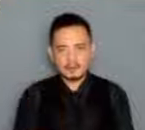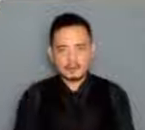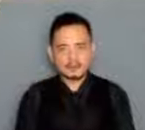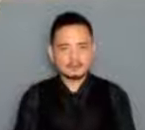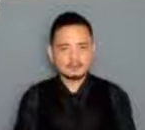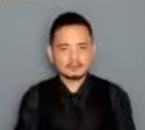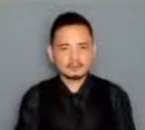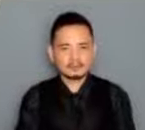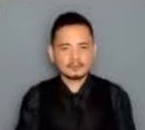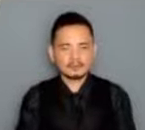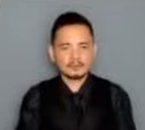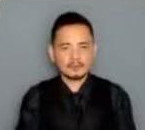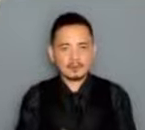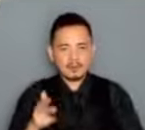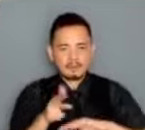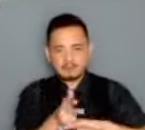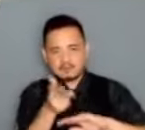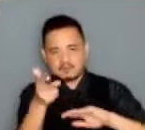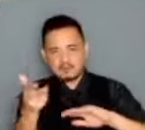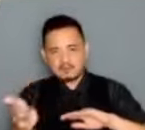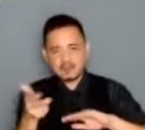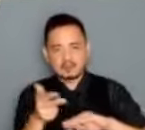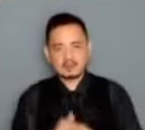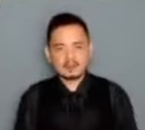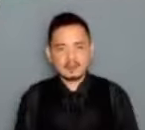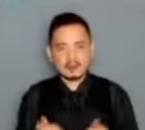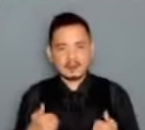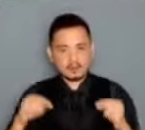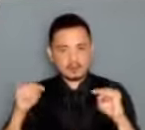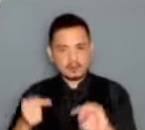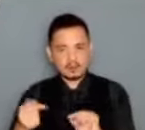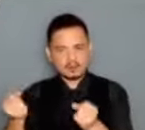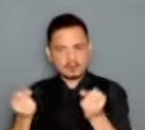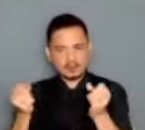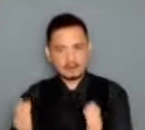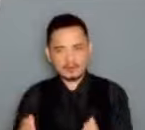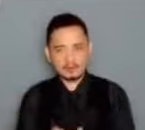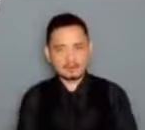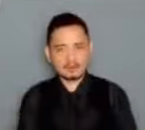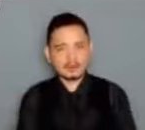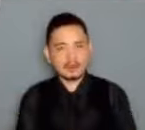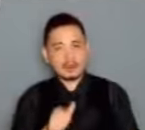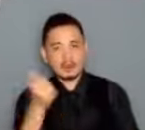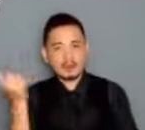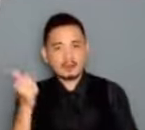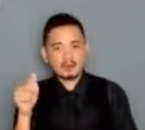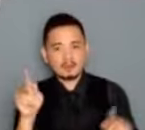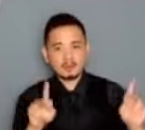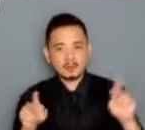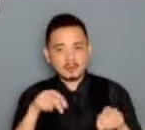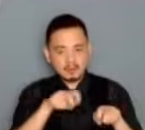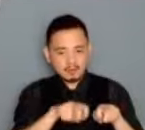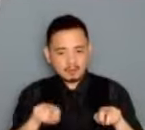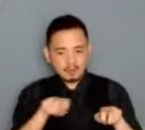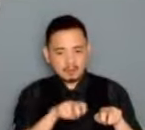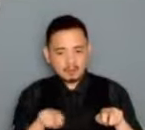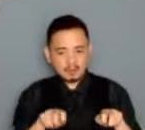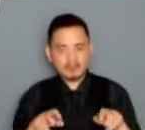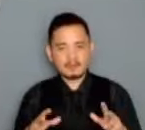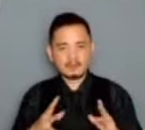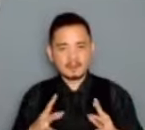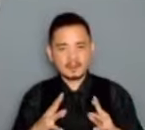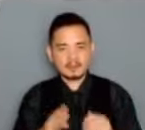at nahulog sa gilid ng kalsada. Sugatan ng driver nito habang wala namang nasaktan sa anim na pasahero. Sa huli ay nagkaareglo